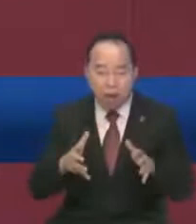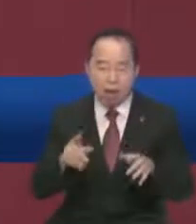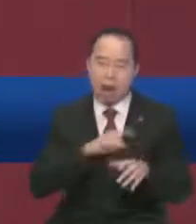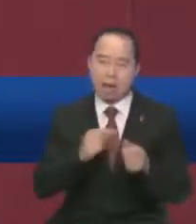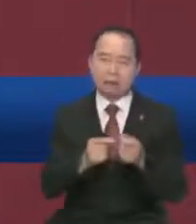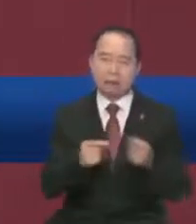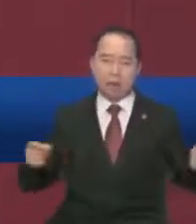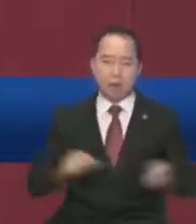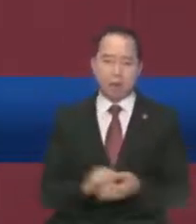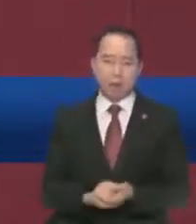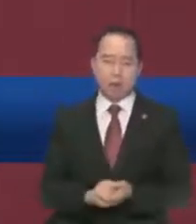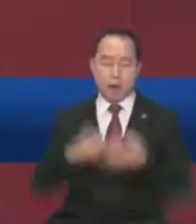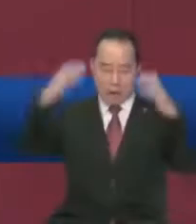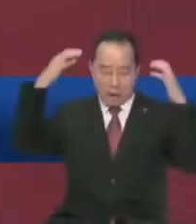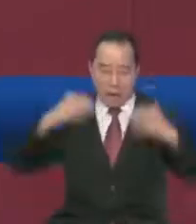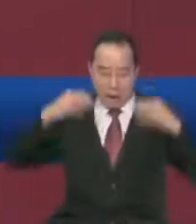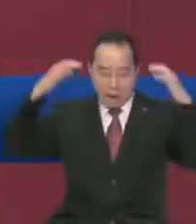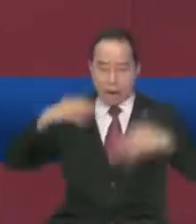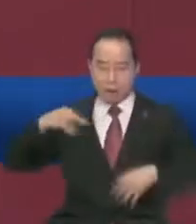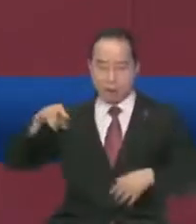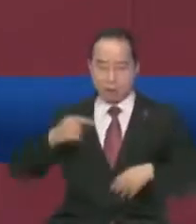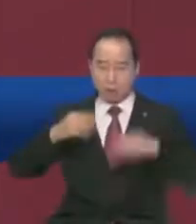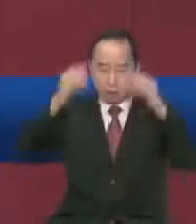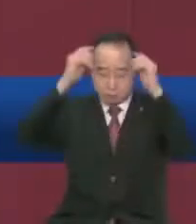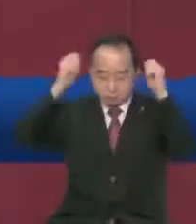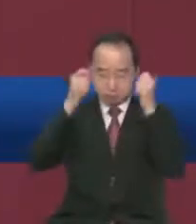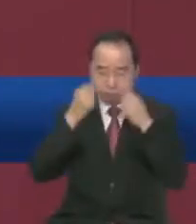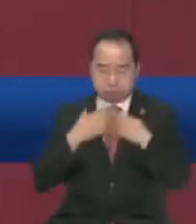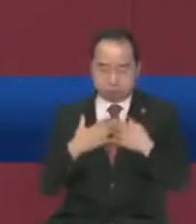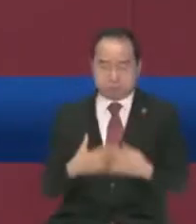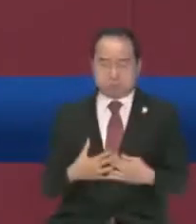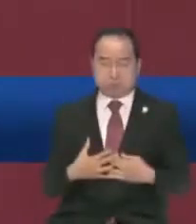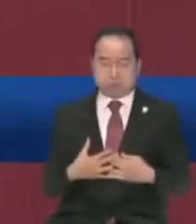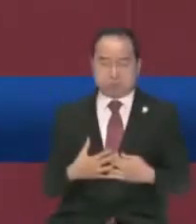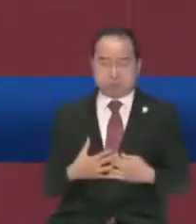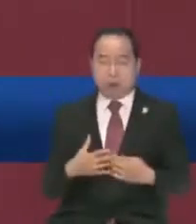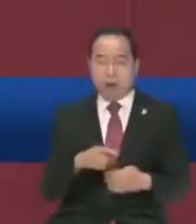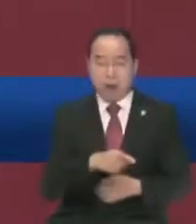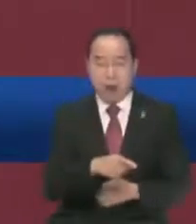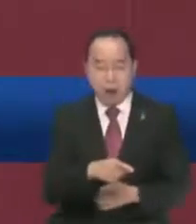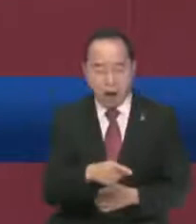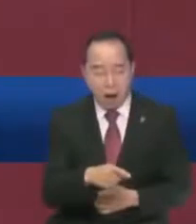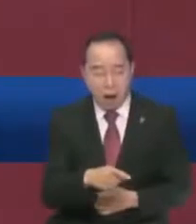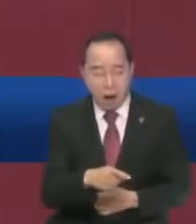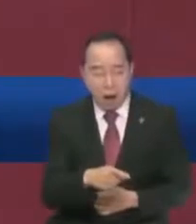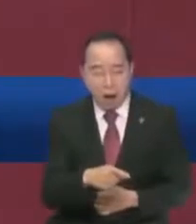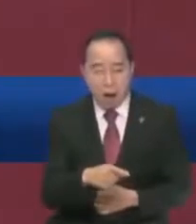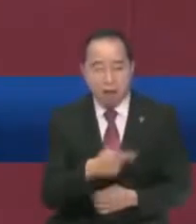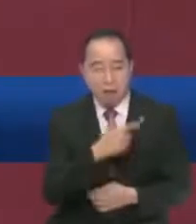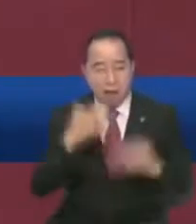폭염에 방호복을 입은 채 잠시 쉬는 의료진의 모습은 감동입니다.